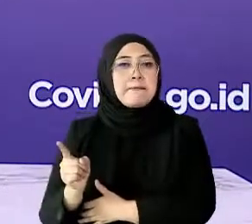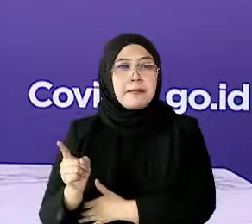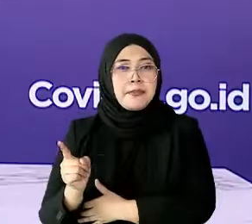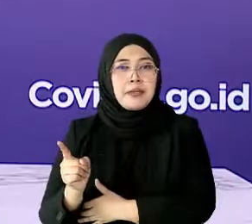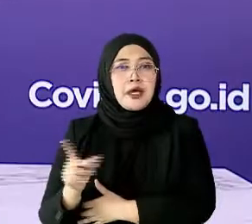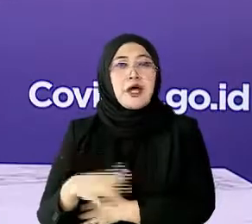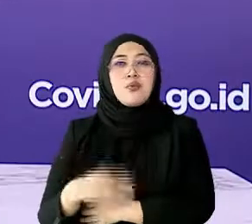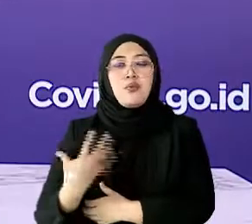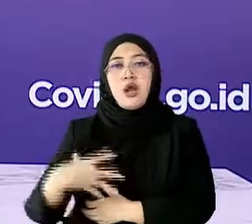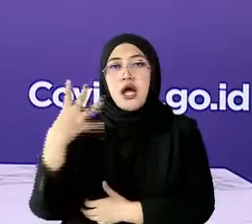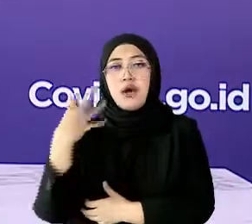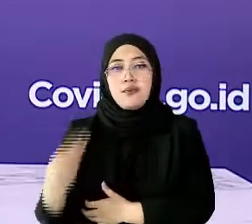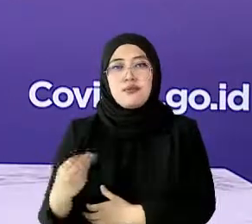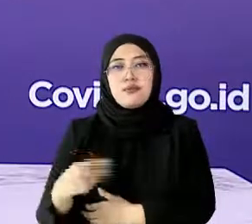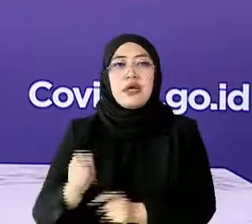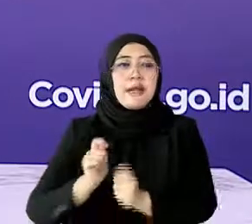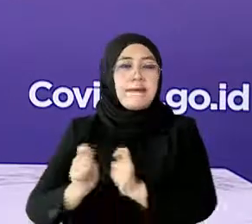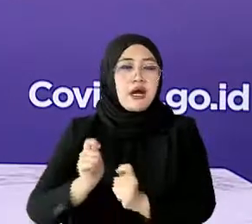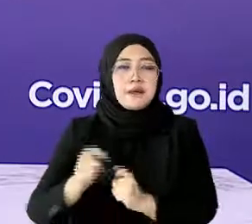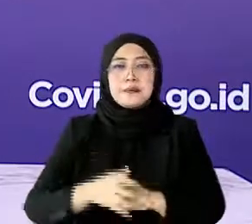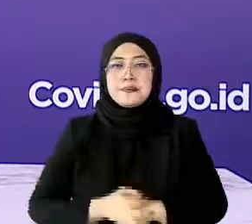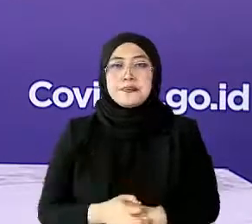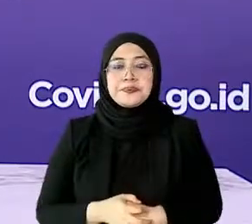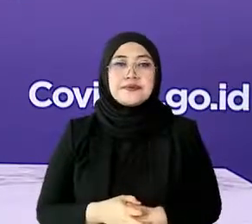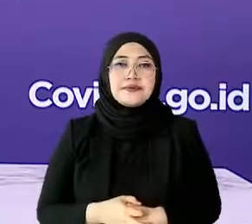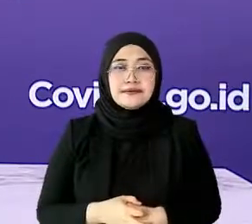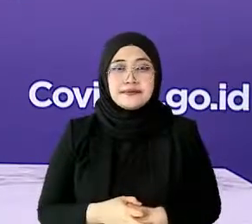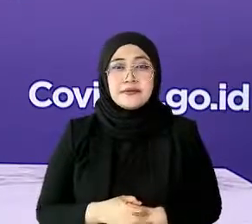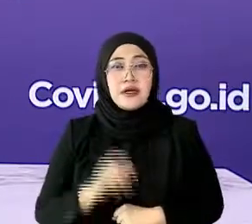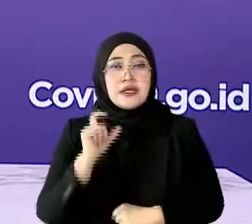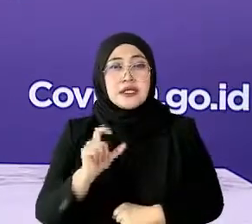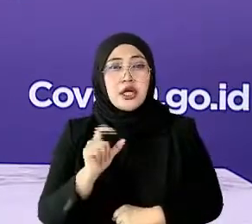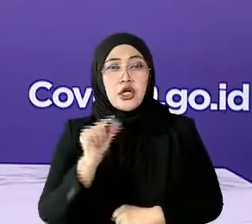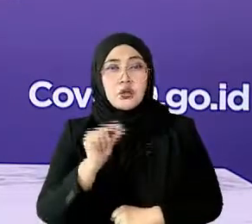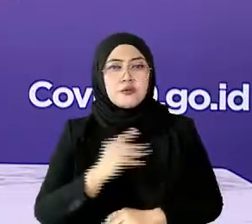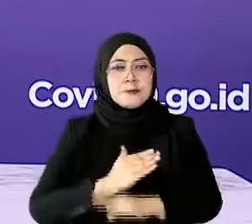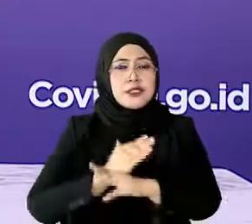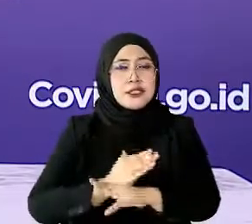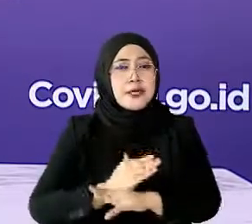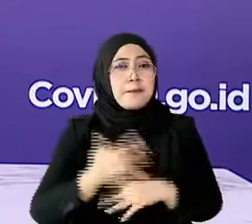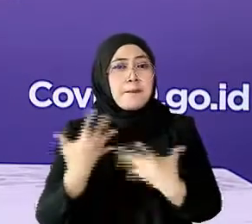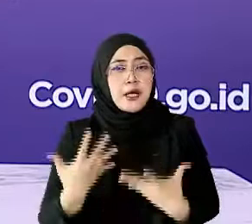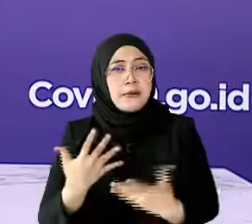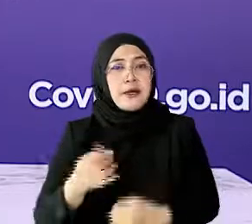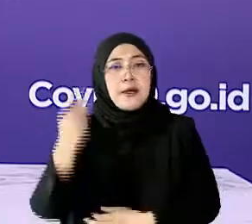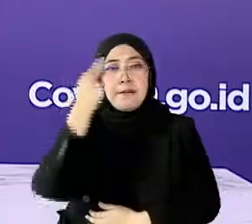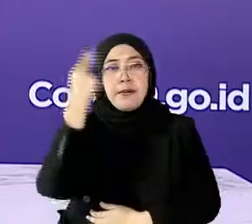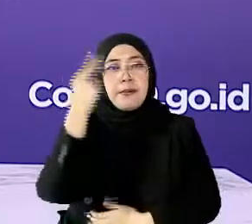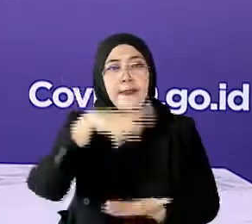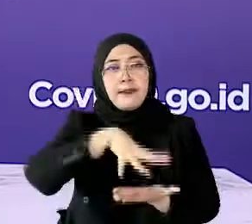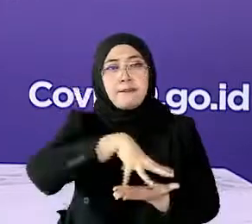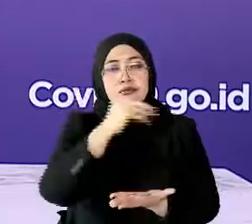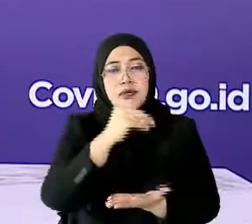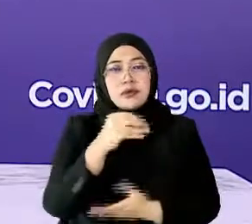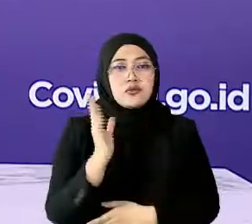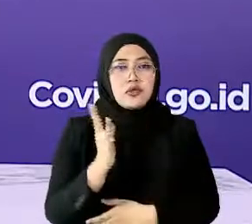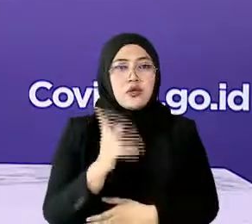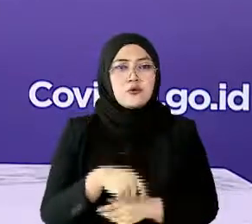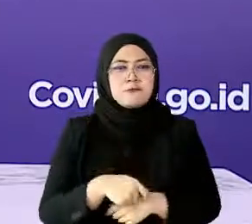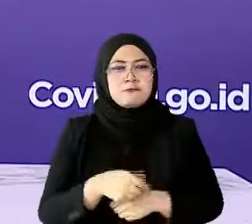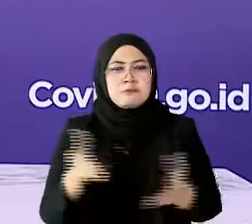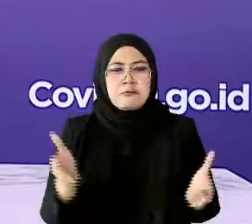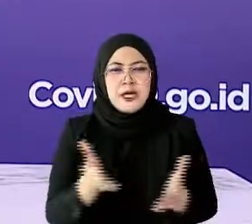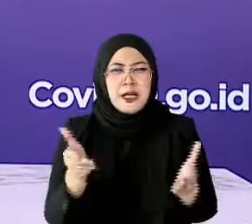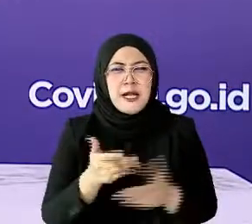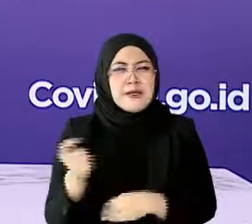mudik lebaran untuk mengantisipasi hal ini jajaran pemerintah pusat telah melakukan tindakan cepat